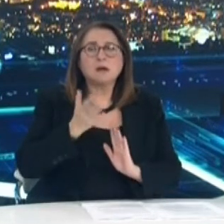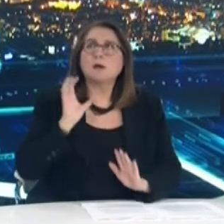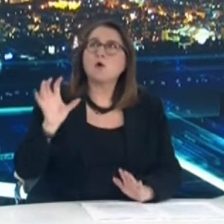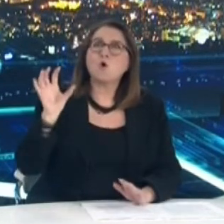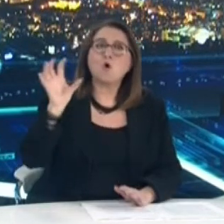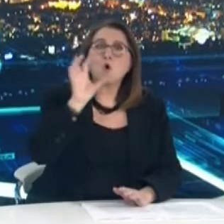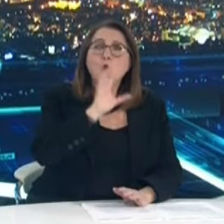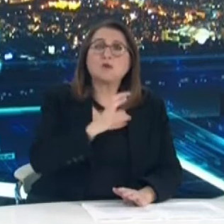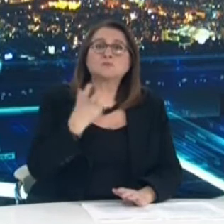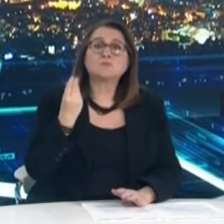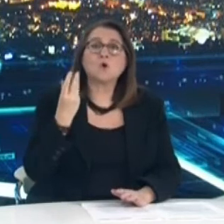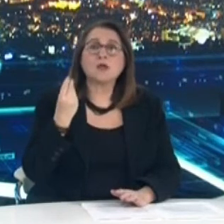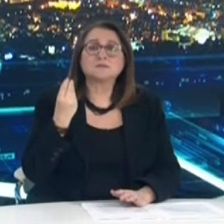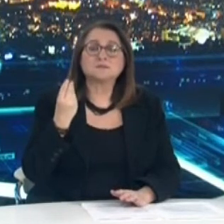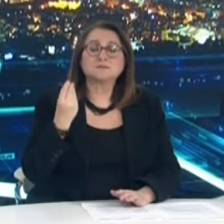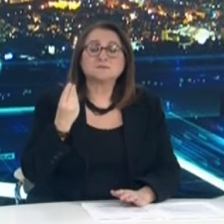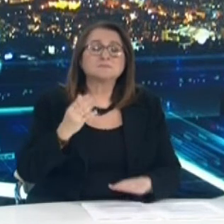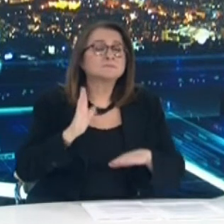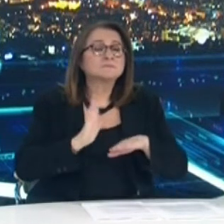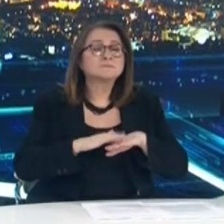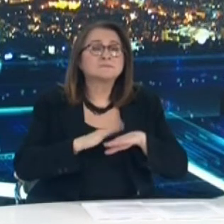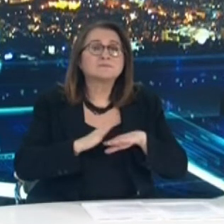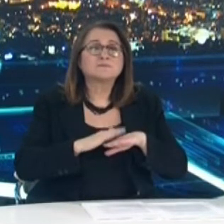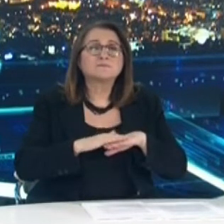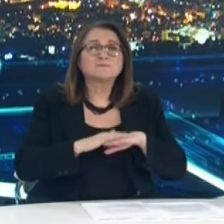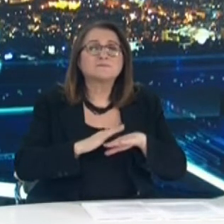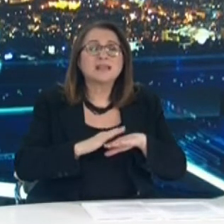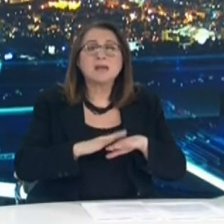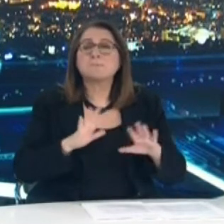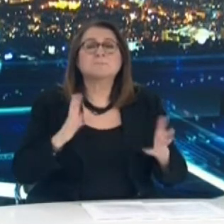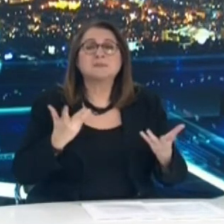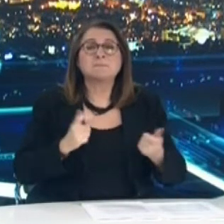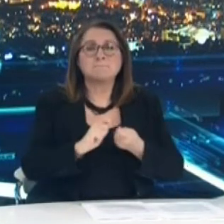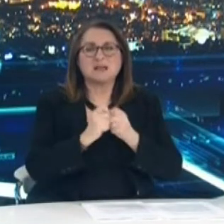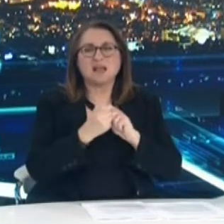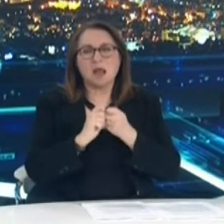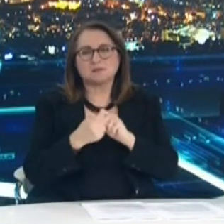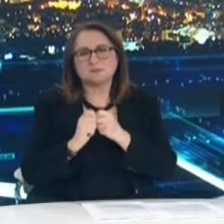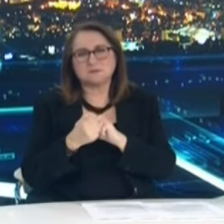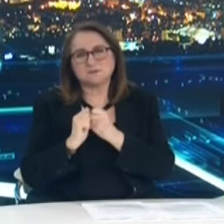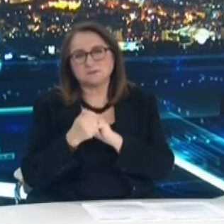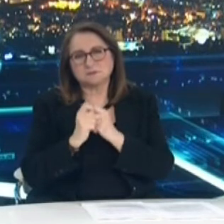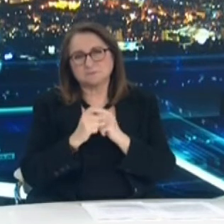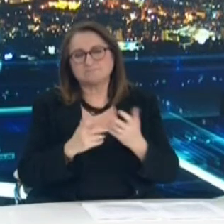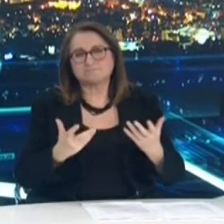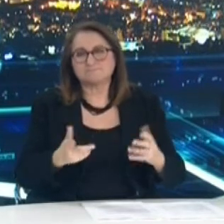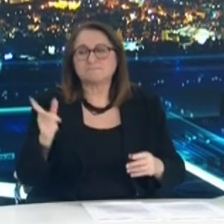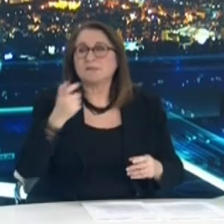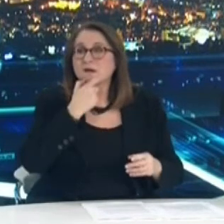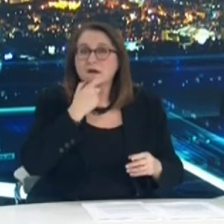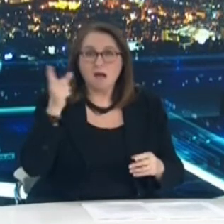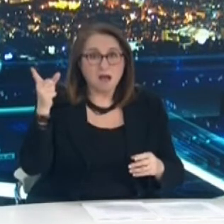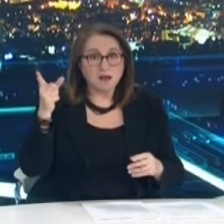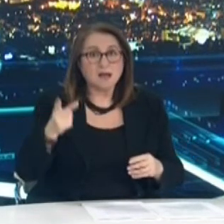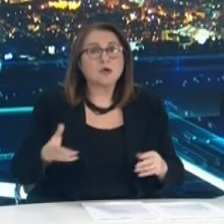με πιθανότερη αιτία της εξάπλωσης να οφείλεται στις μεταλλάξεις, αφού ήδη η βρετανική μετάλλαξη έχει